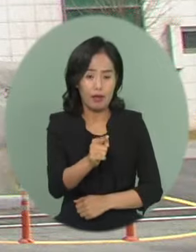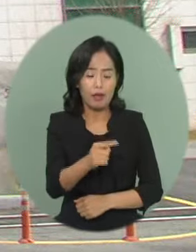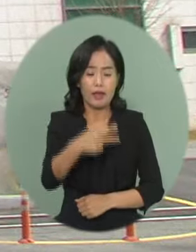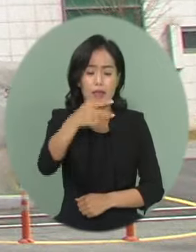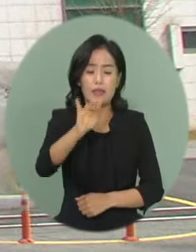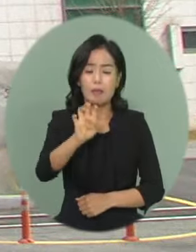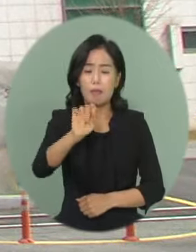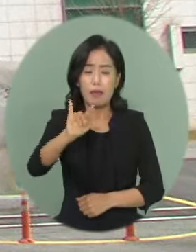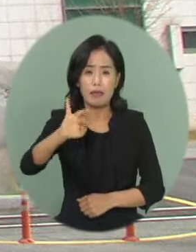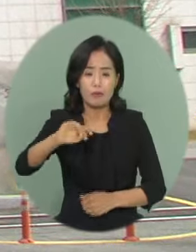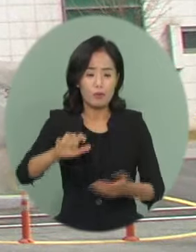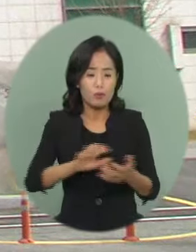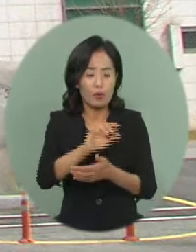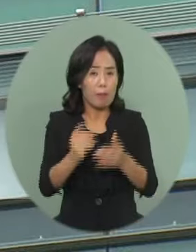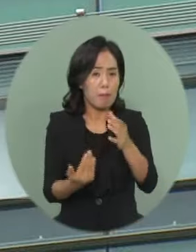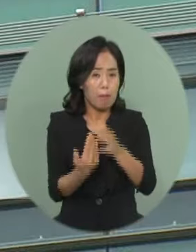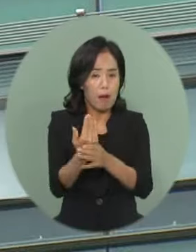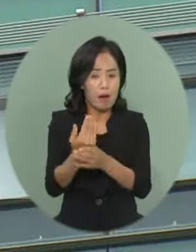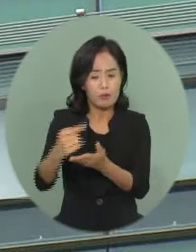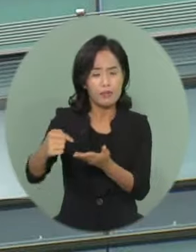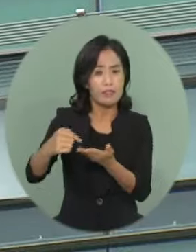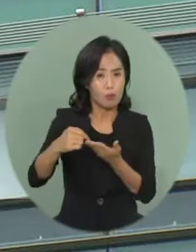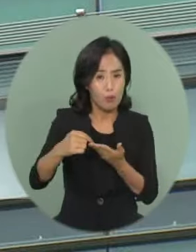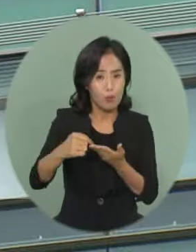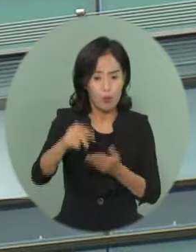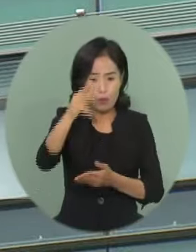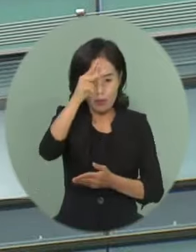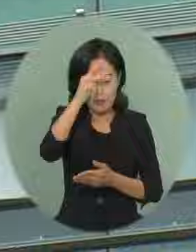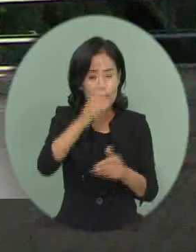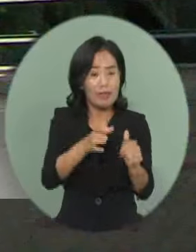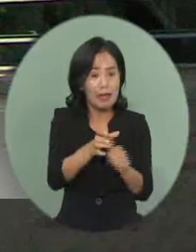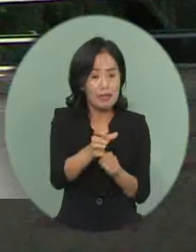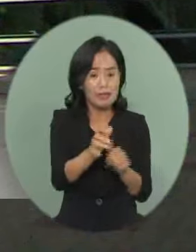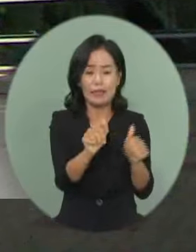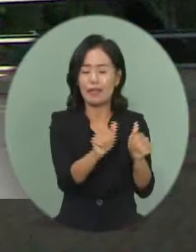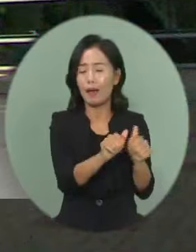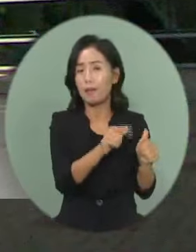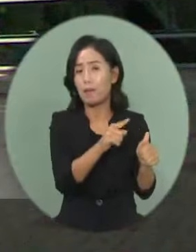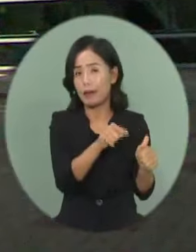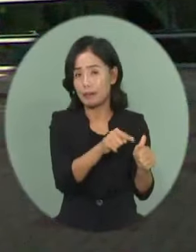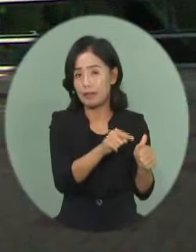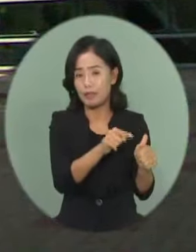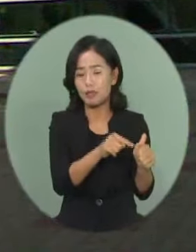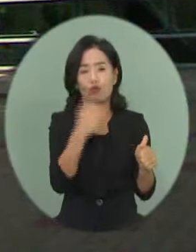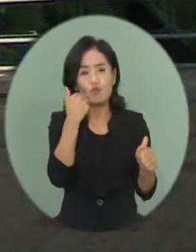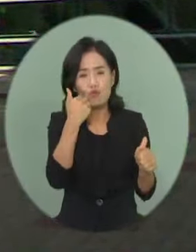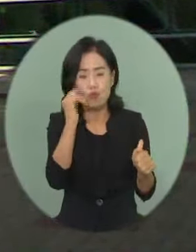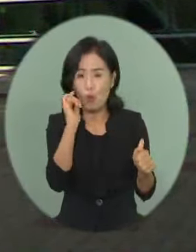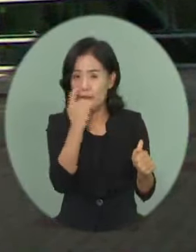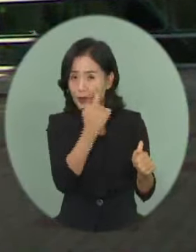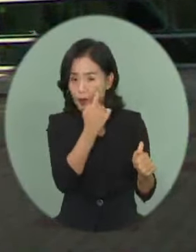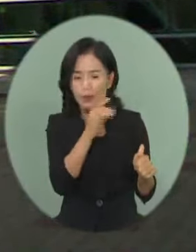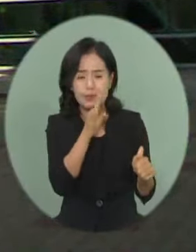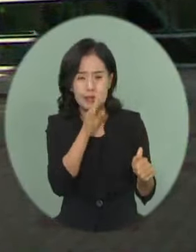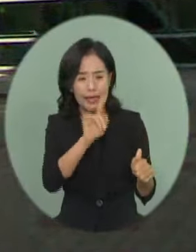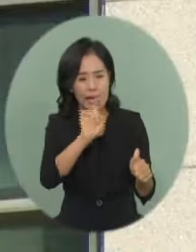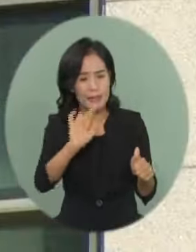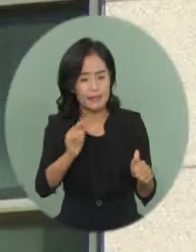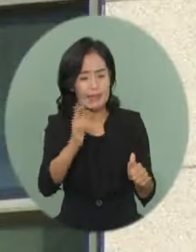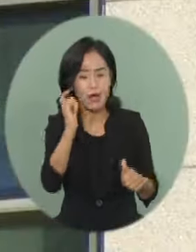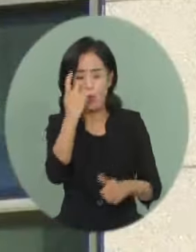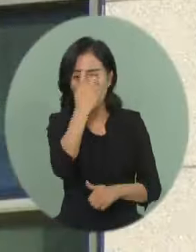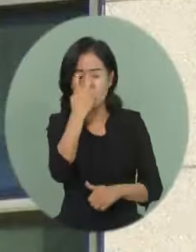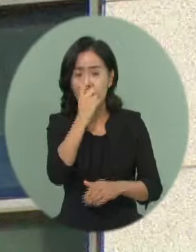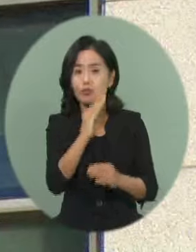DP 논란이 확산하자 신고한 것으로 알려졌는데 경찰은 가해자로 지목된 남학생의 신혼을 확인해 사실관계 여부를 확인할 예정입니다